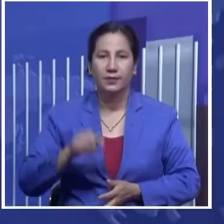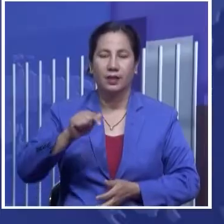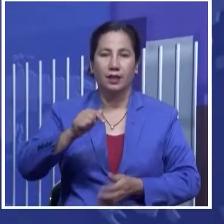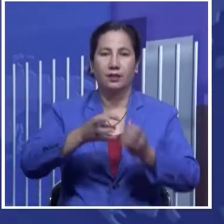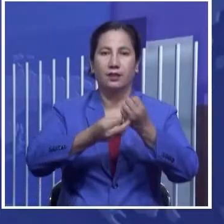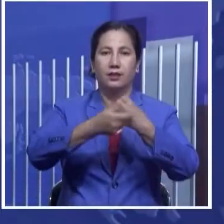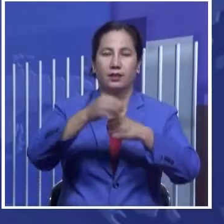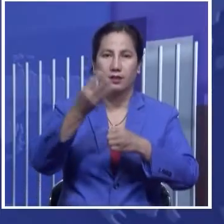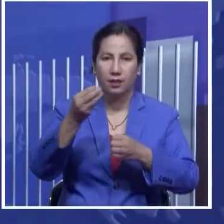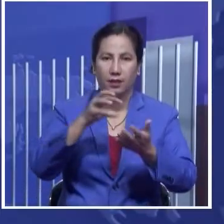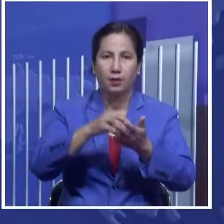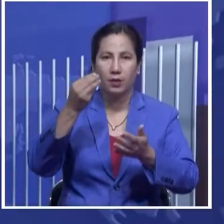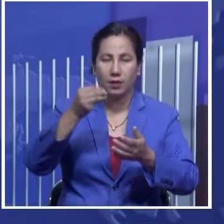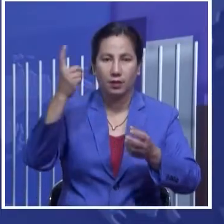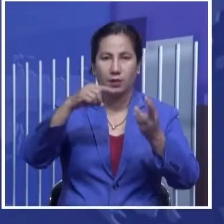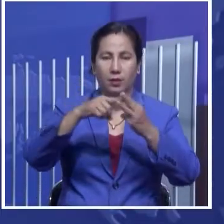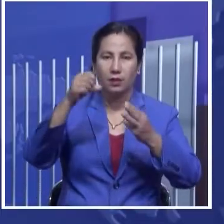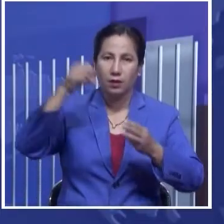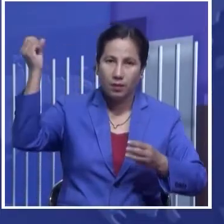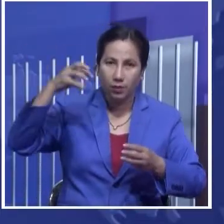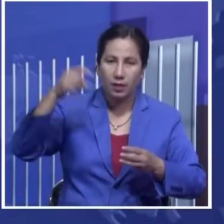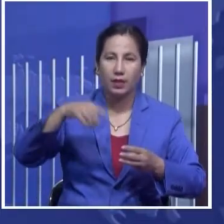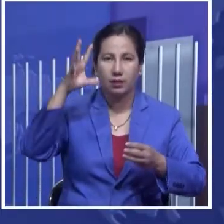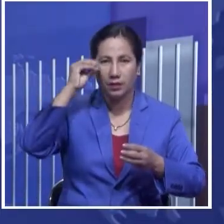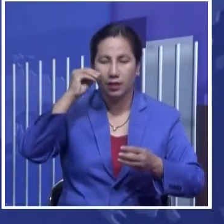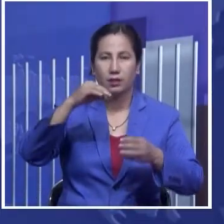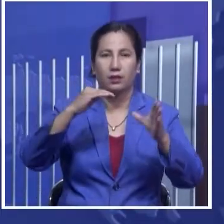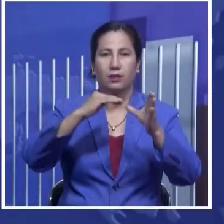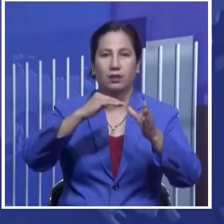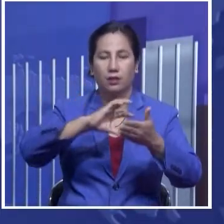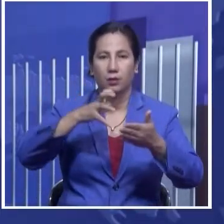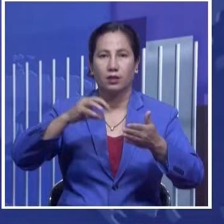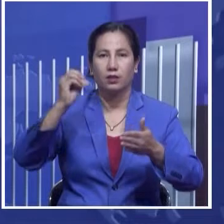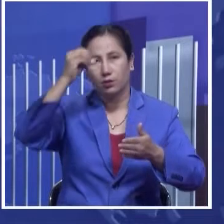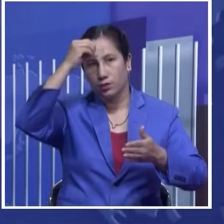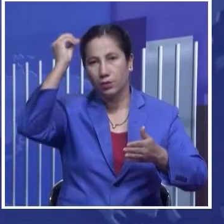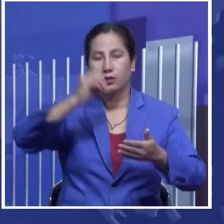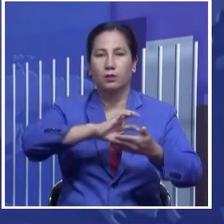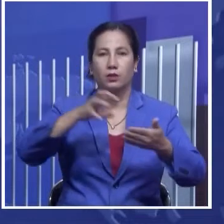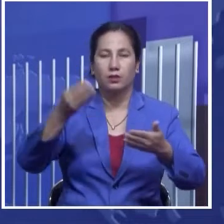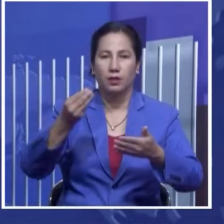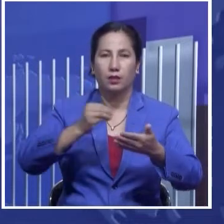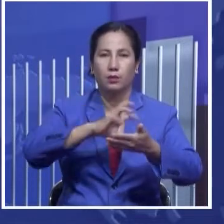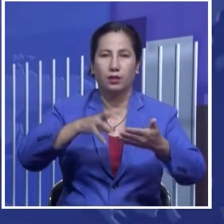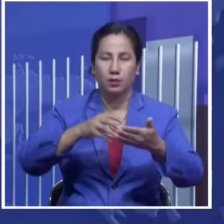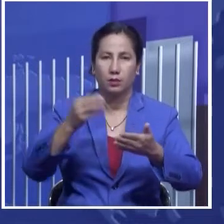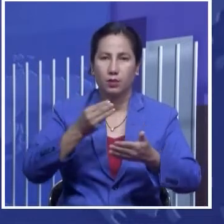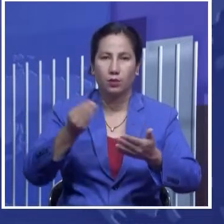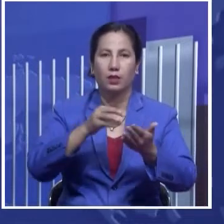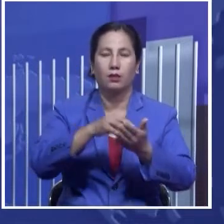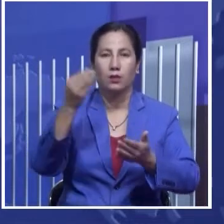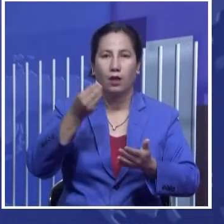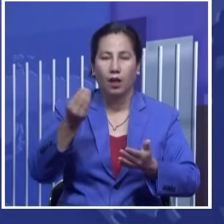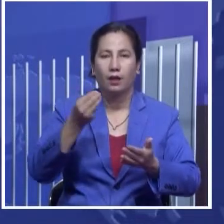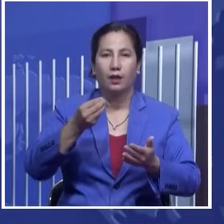आज देशका केही स्थानमा हल्कादेखि मध्यम वर्षा भयो। त्यस्तै आज राति गण्डकी प्रदेश र सुदूरपश्चिम प्रदेशका केही तथा बाँकी प्रदेशहरूका थोरै स्थानमा